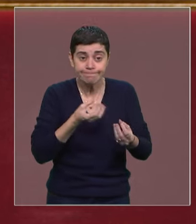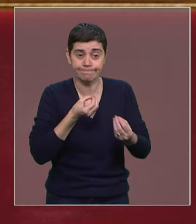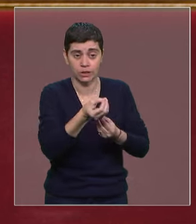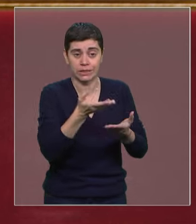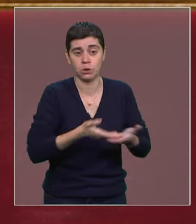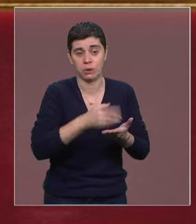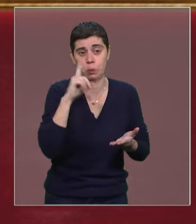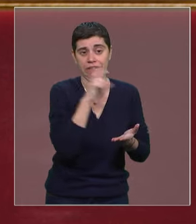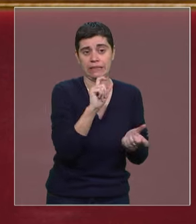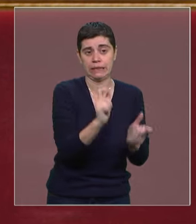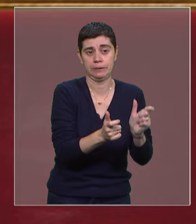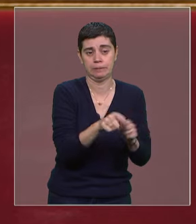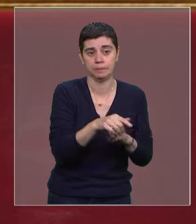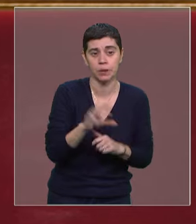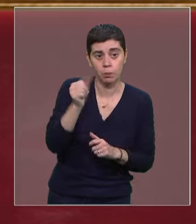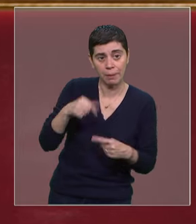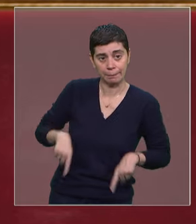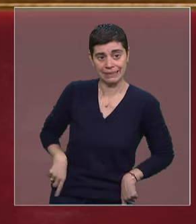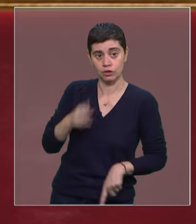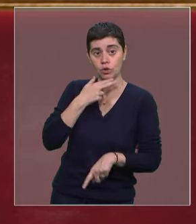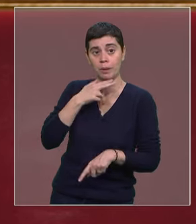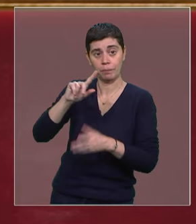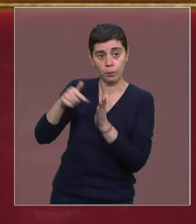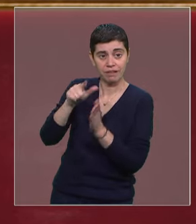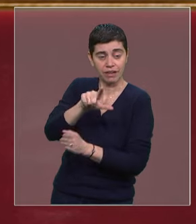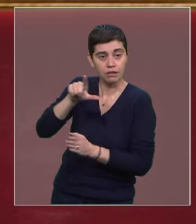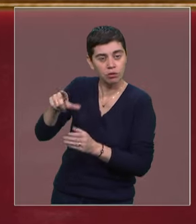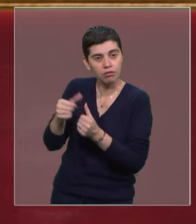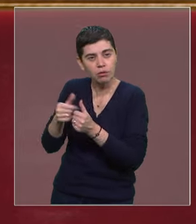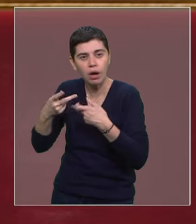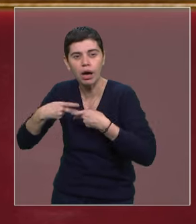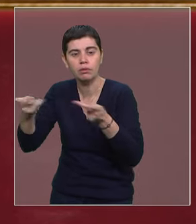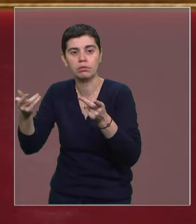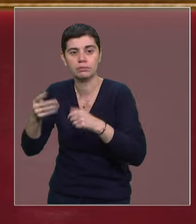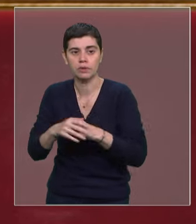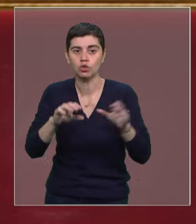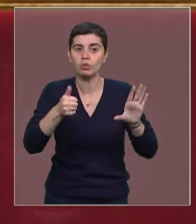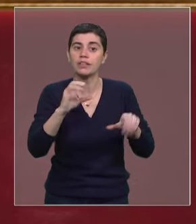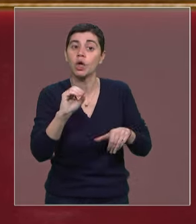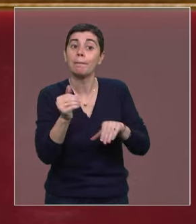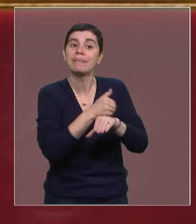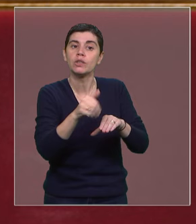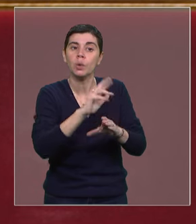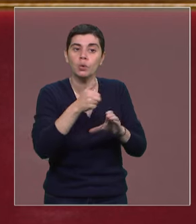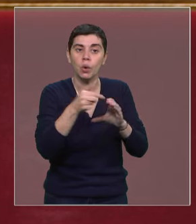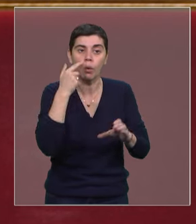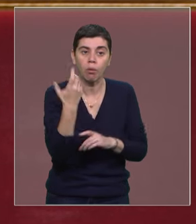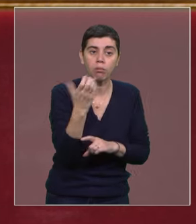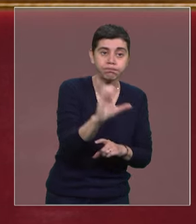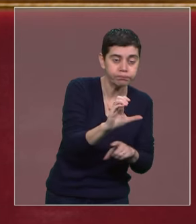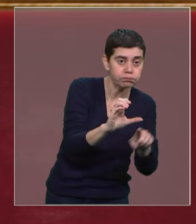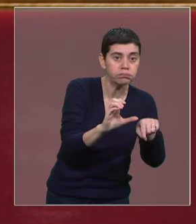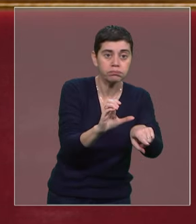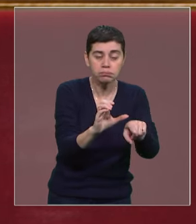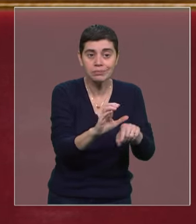même. La Première ministre, en novembre 2022, a annoncé l'attribution de 60 millions d'euros pour le fonds visant à une